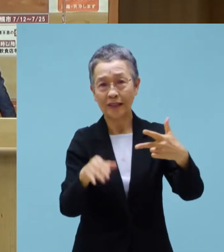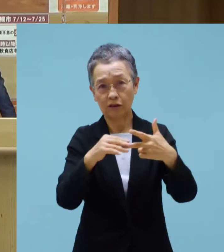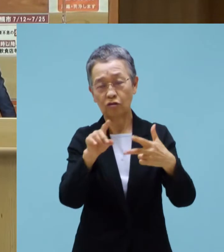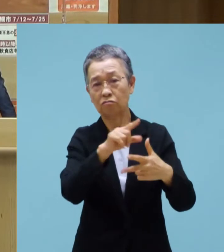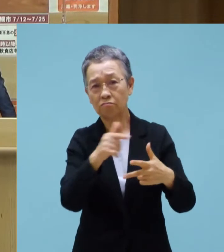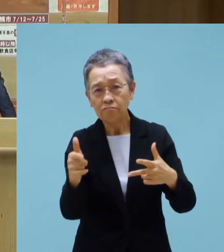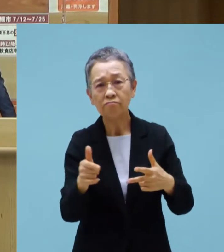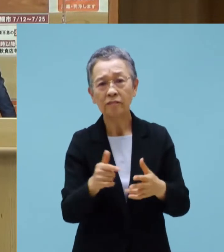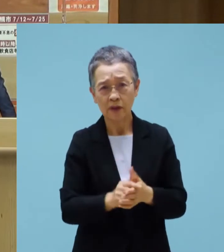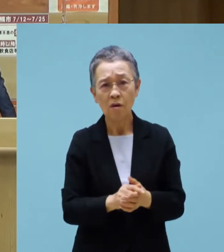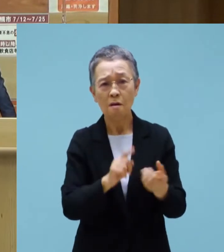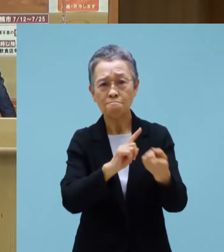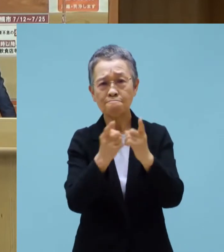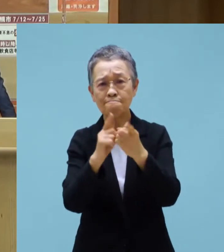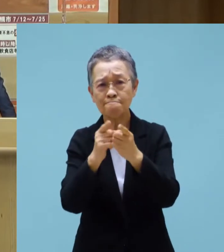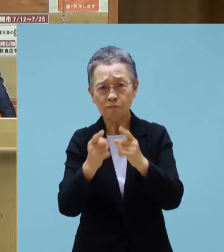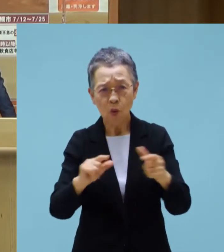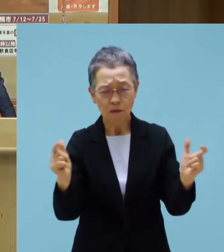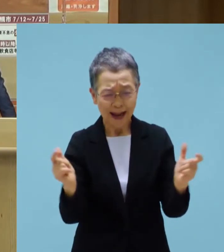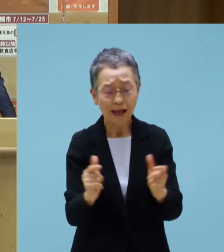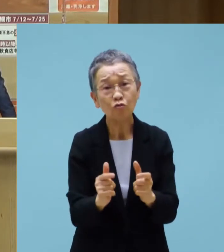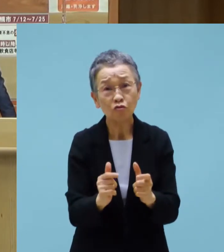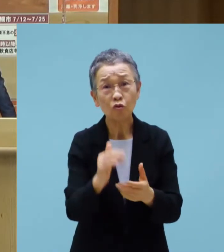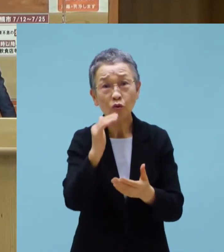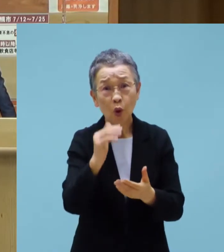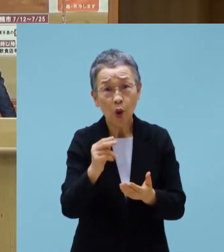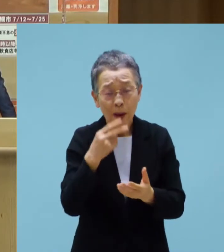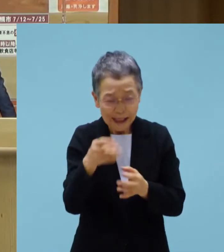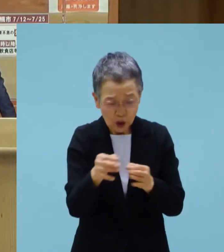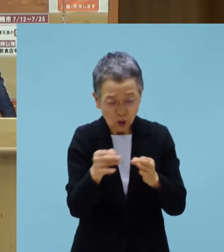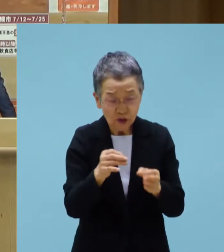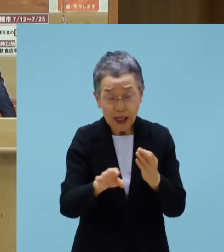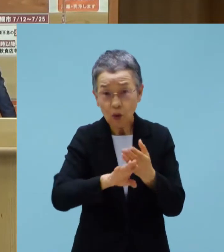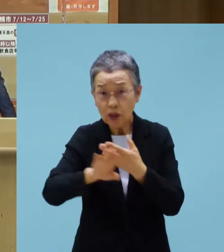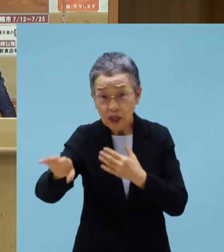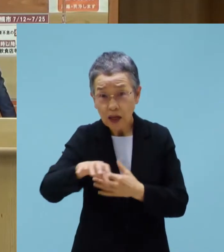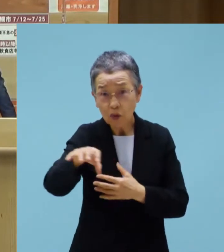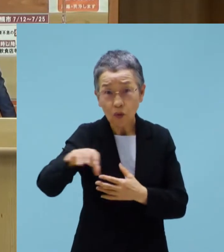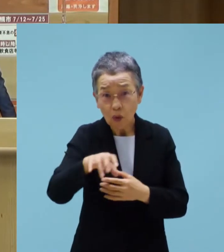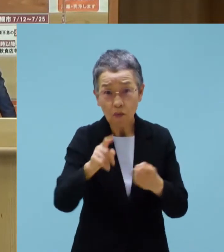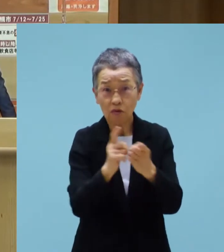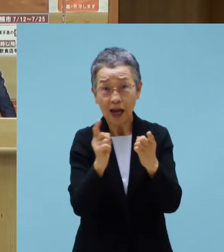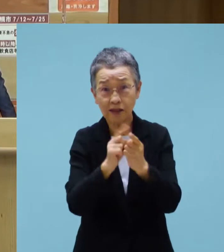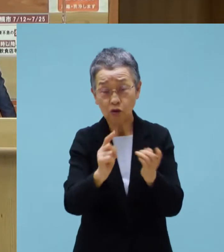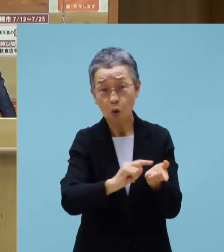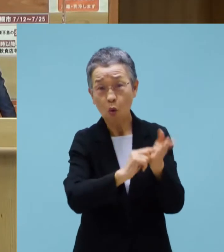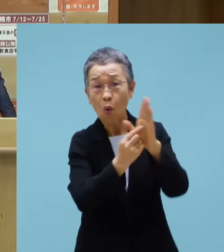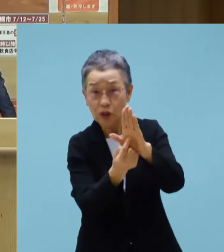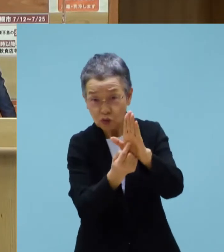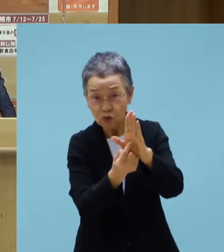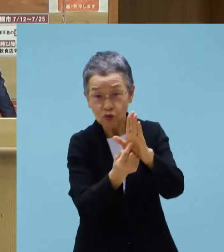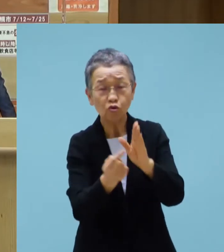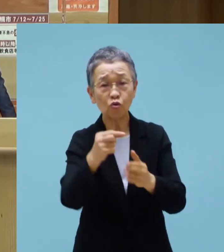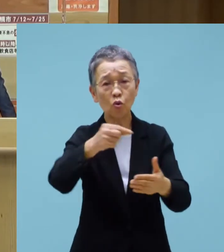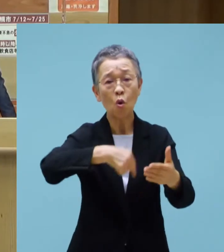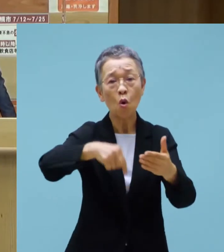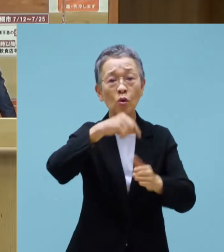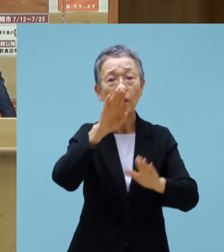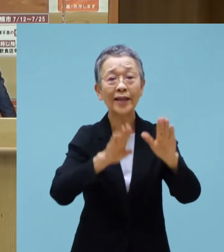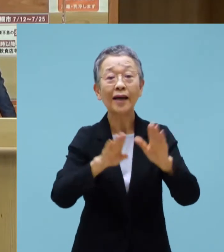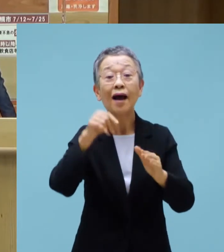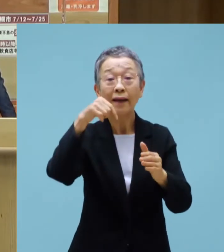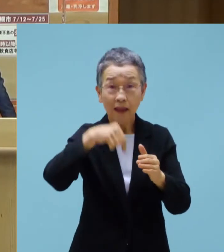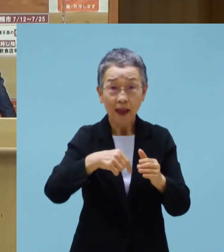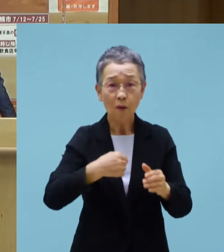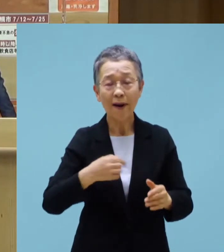の機会を低減するってことで飲食店以外も当然対策を講じる中で、それだったら我々も